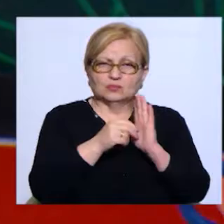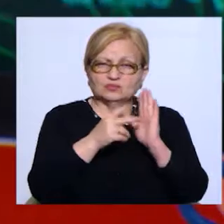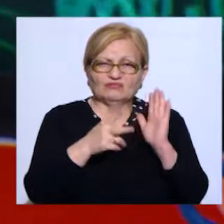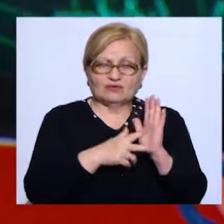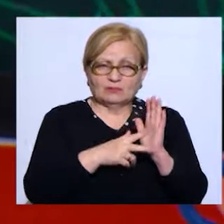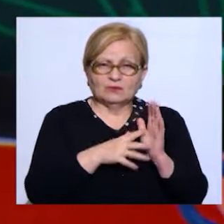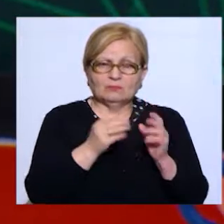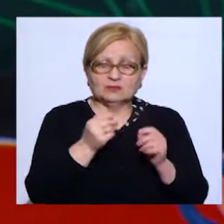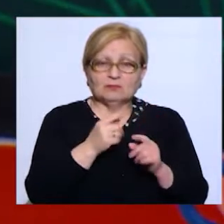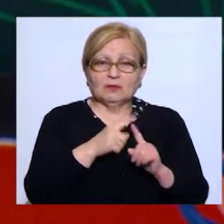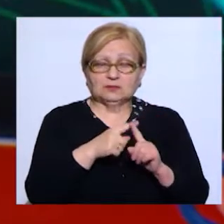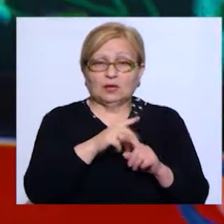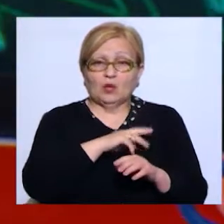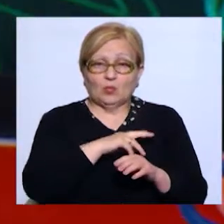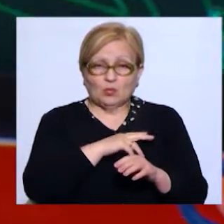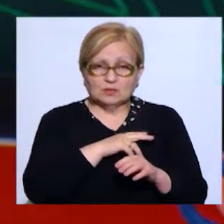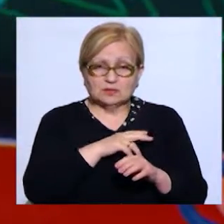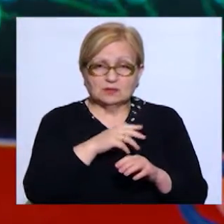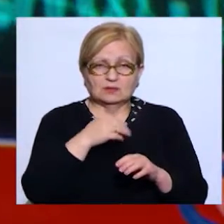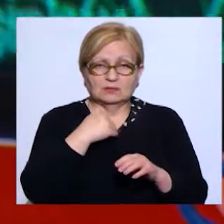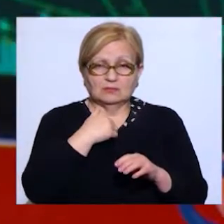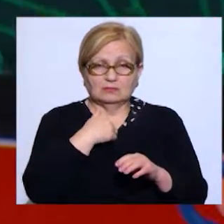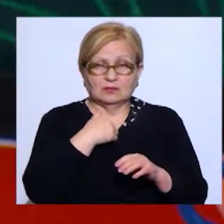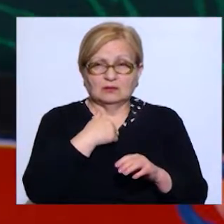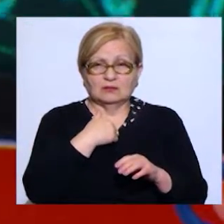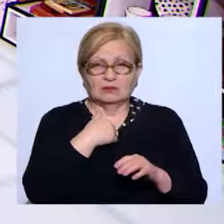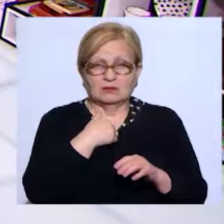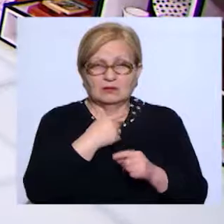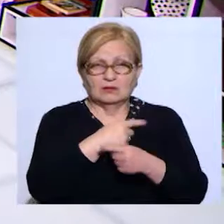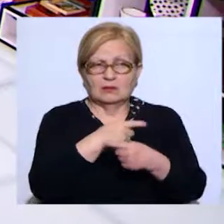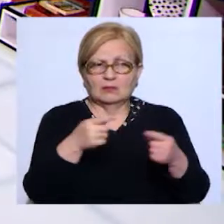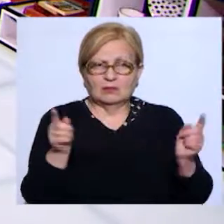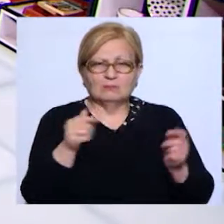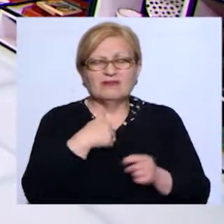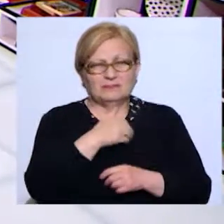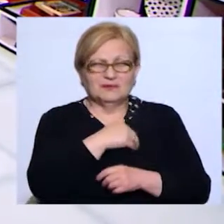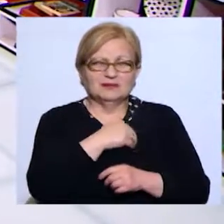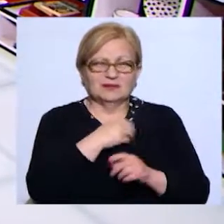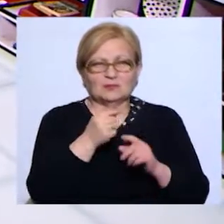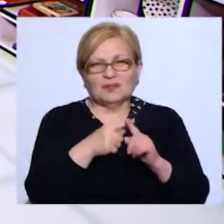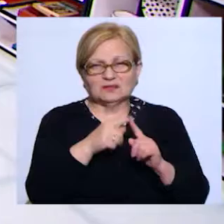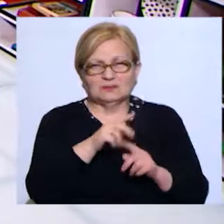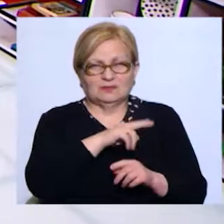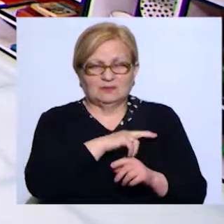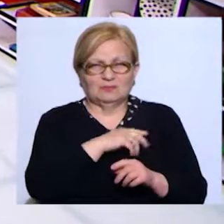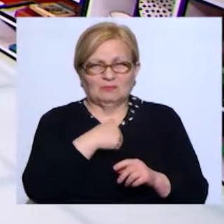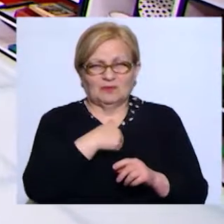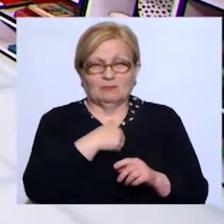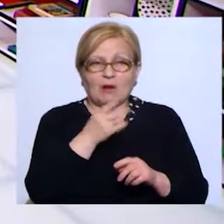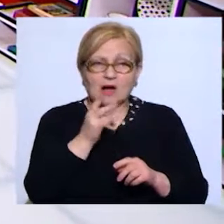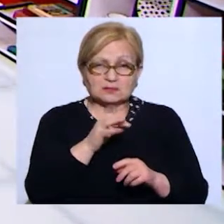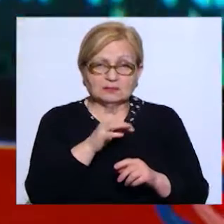ყველა საგანზე მეტად მათემატიკა უყვარს. შეიძლება მე ეს კი მინდა, რომ სხვა საგნებზე მეტად მათემატიკა უყვარდეთ, როგორც მათემატიკის მასწავლებელს.